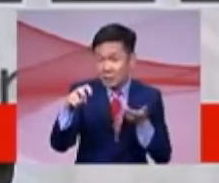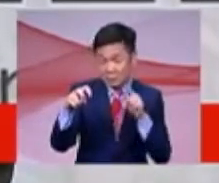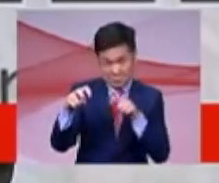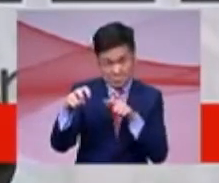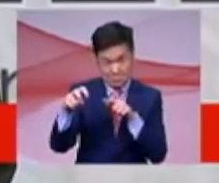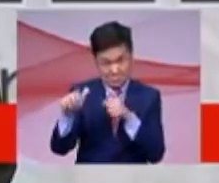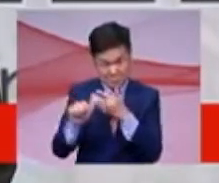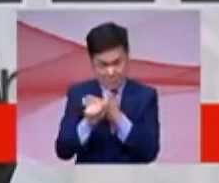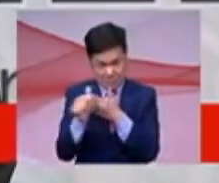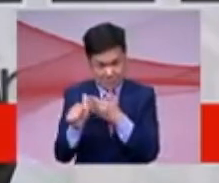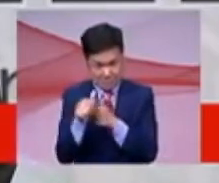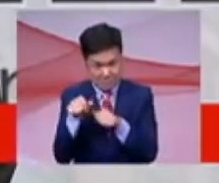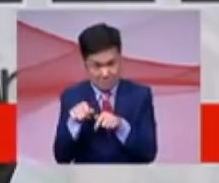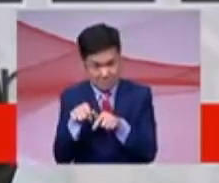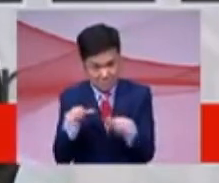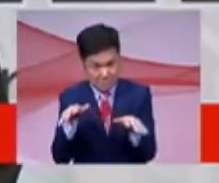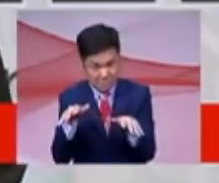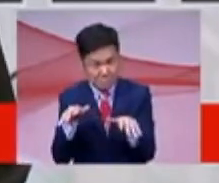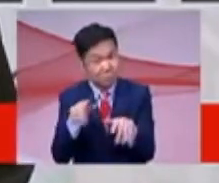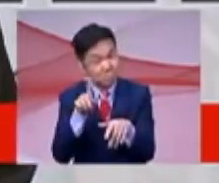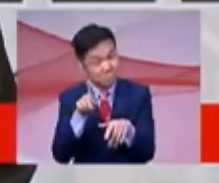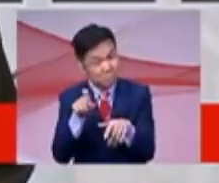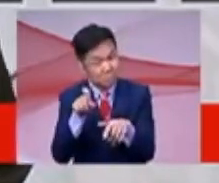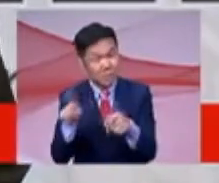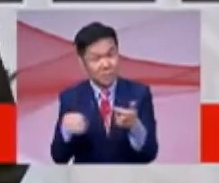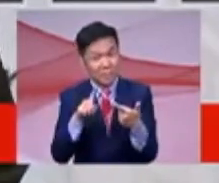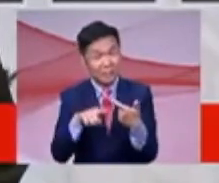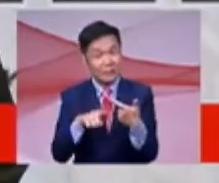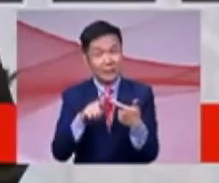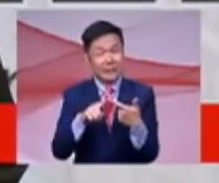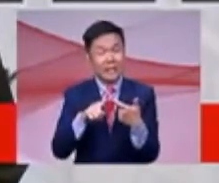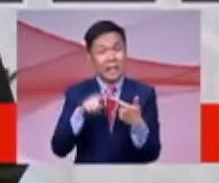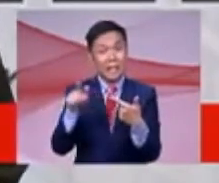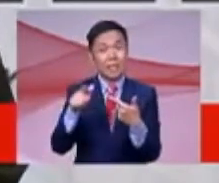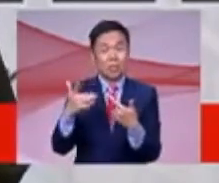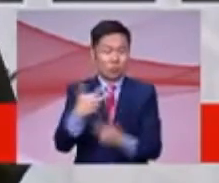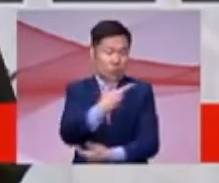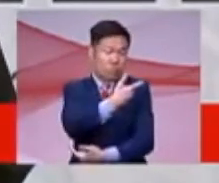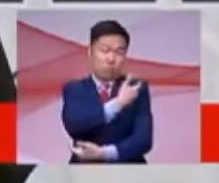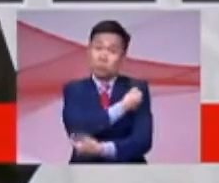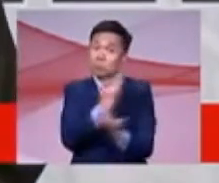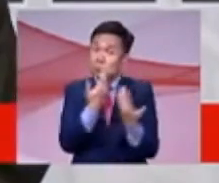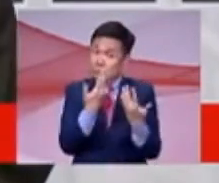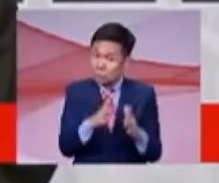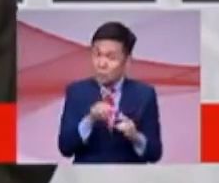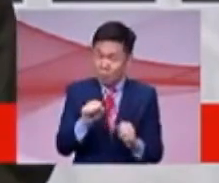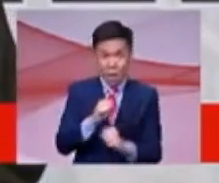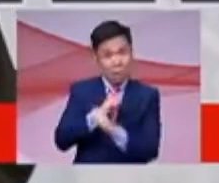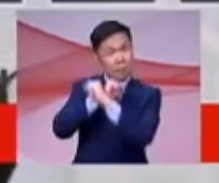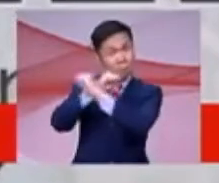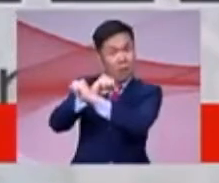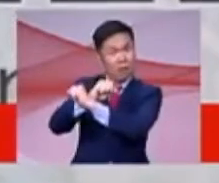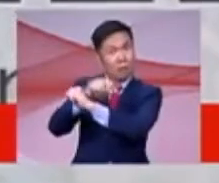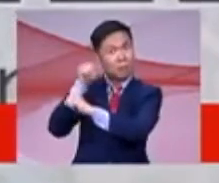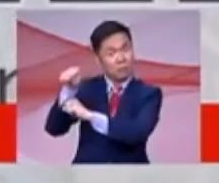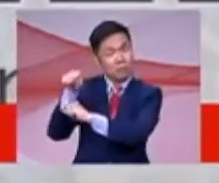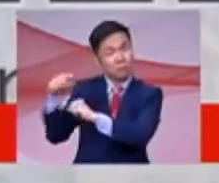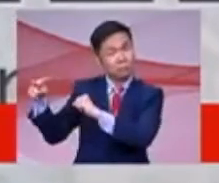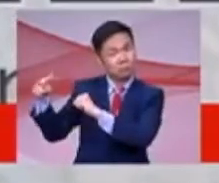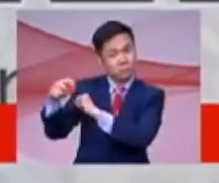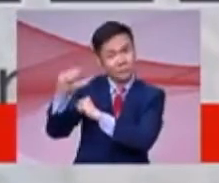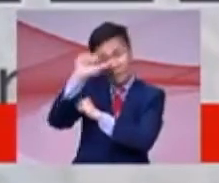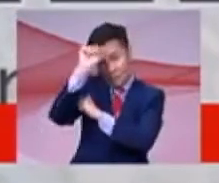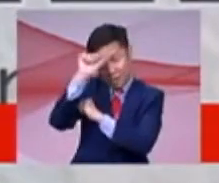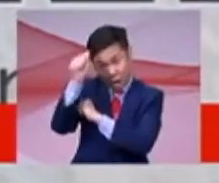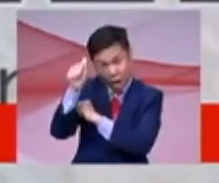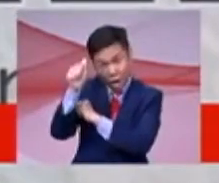is, and also can you explain if those who have been immunized or vaccinated, are they safe from the strain? Thank